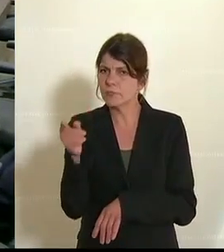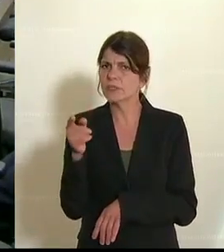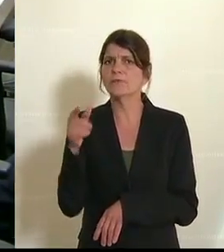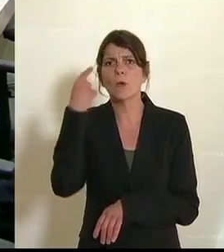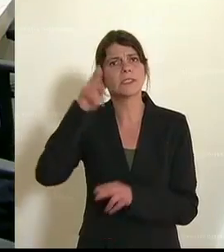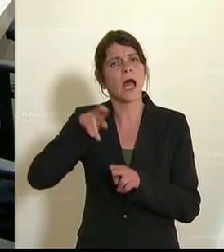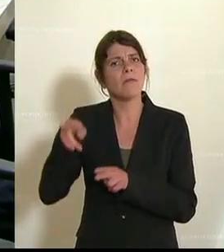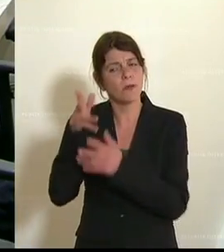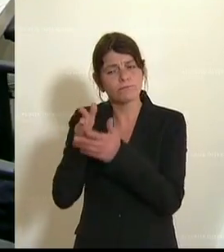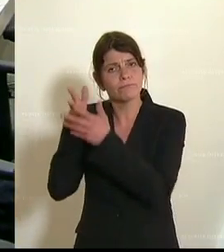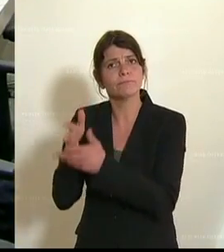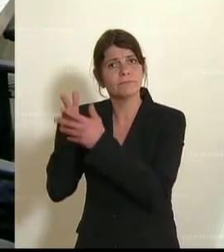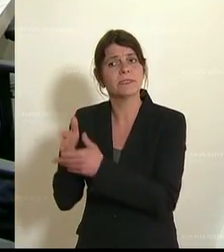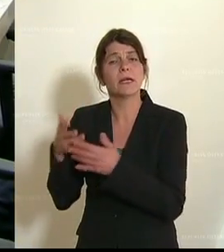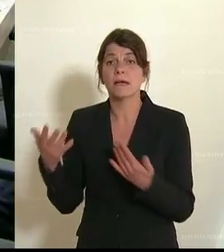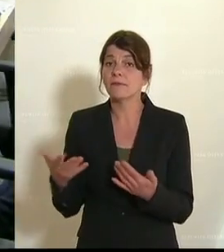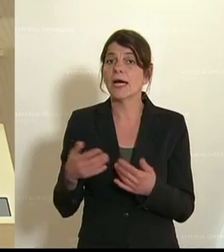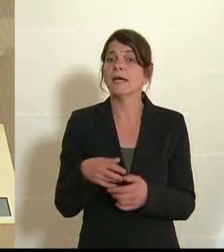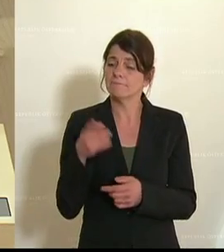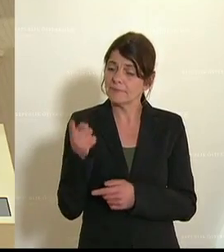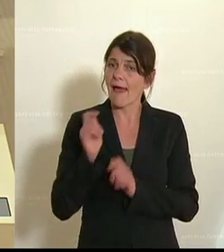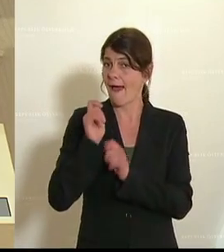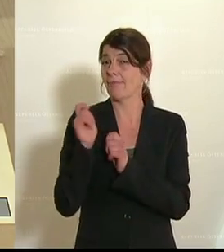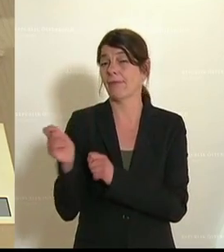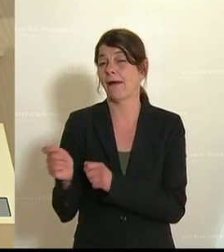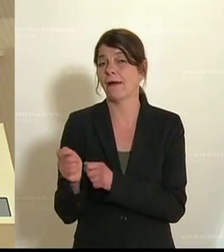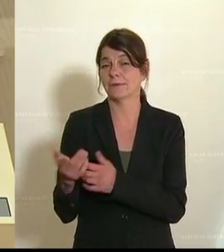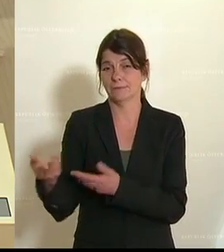die Volksanwaltschaft mit diesen Antragstellungen.